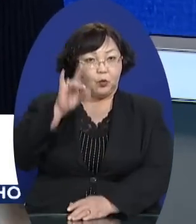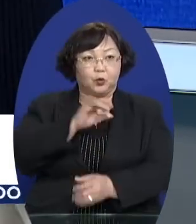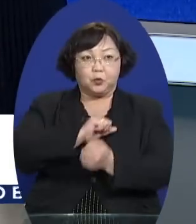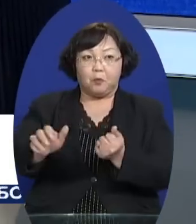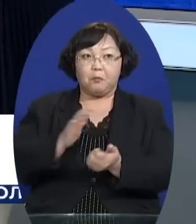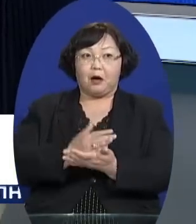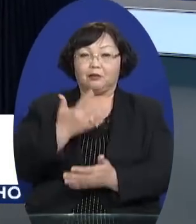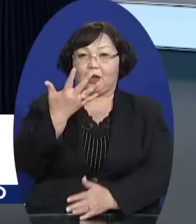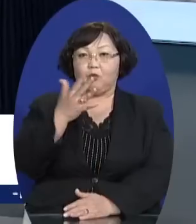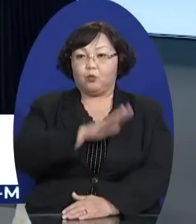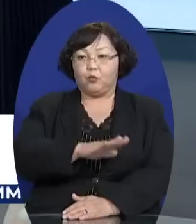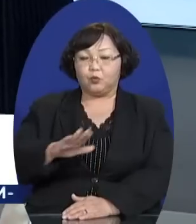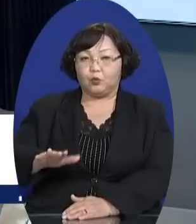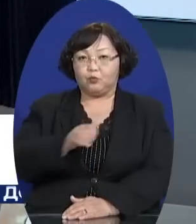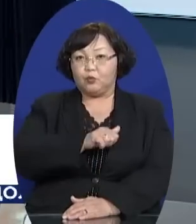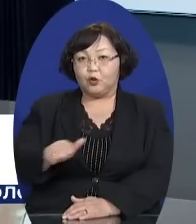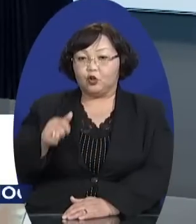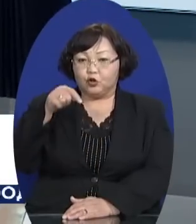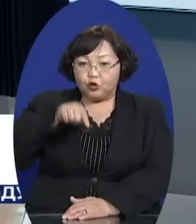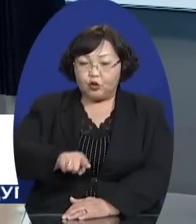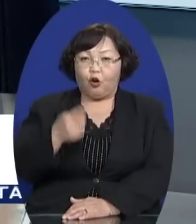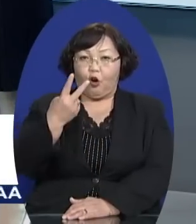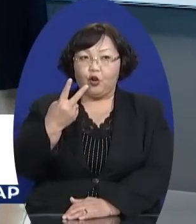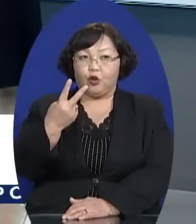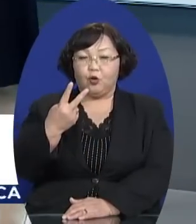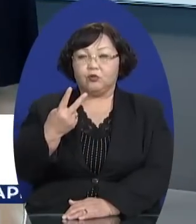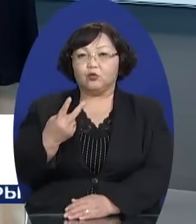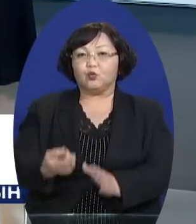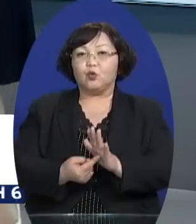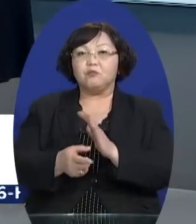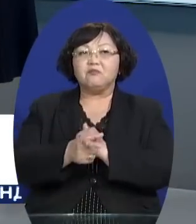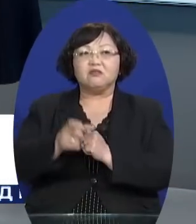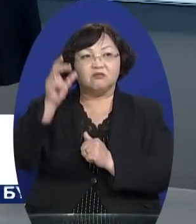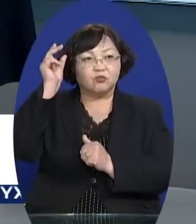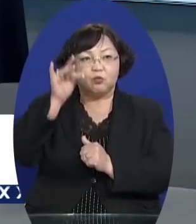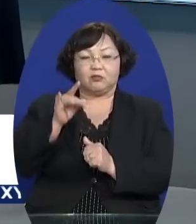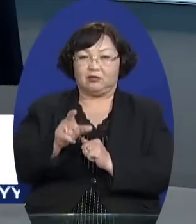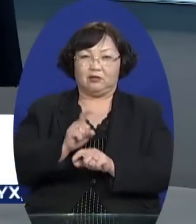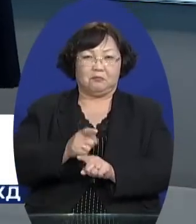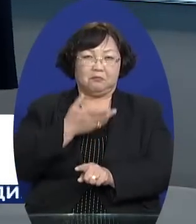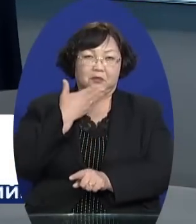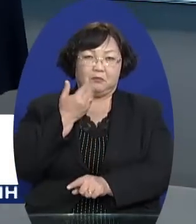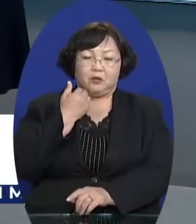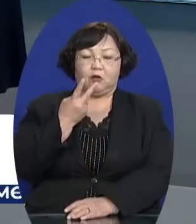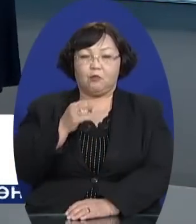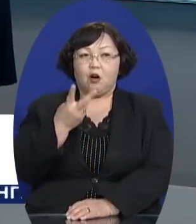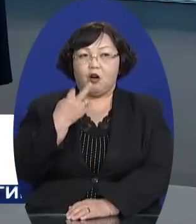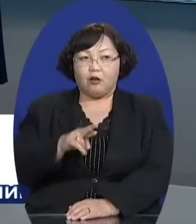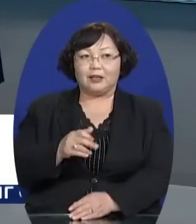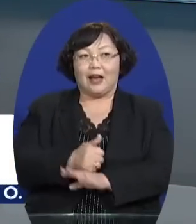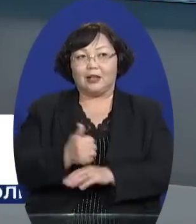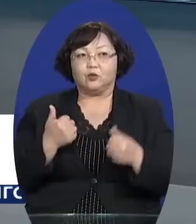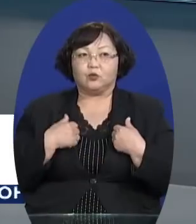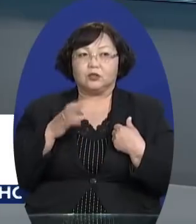5 хүүхэд тутмын 2 нь үндсэн мэрэгчлэрэ ажилддаггүй гэсэн статистик том мэдээлэл байна. 2020 онд аялалжуулчлалын салбарт 1.2 их